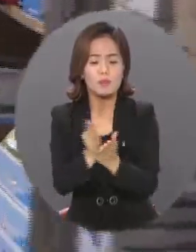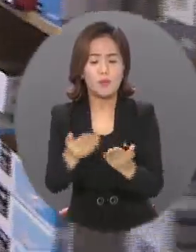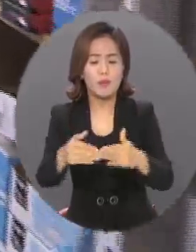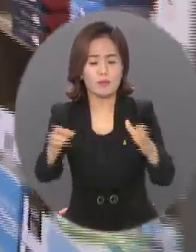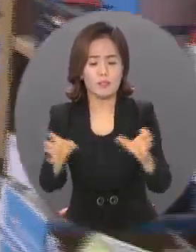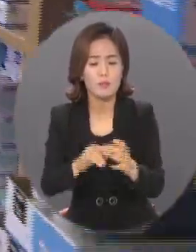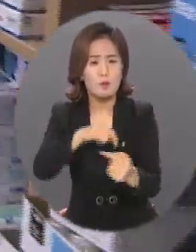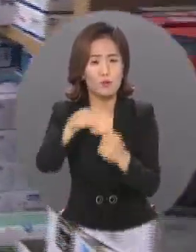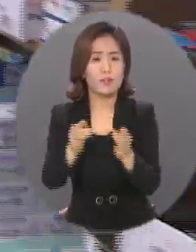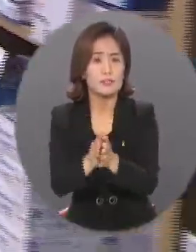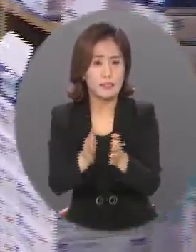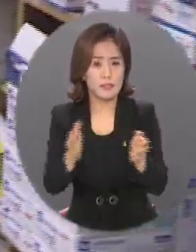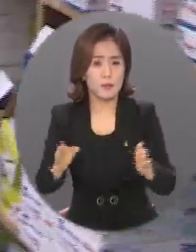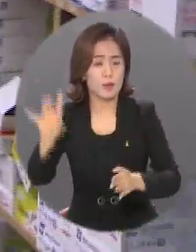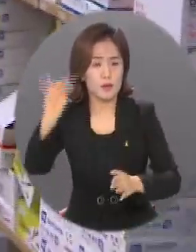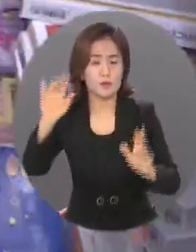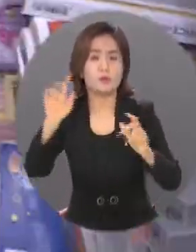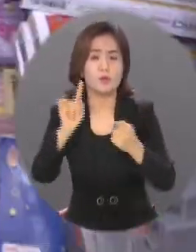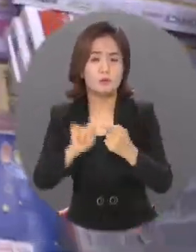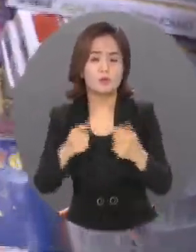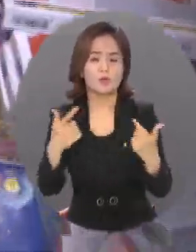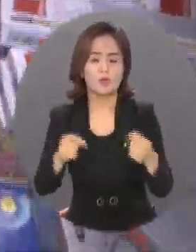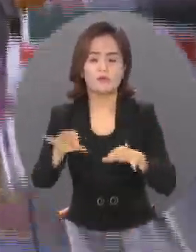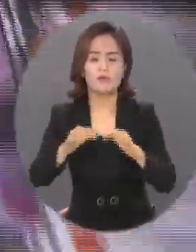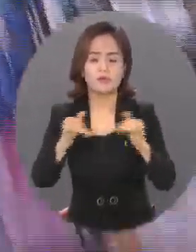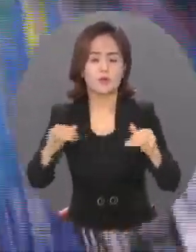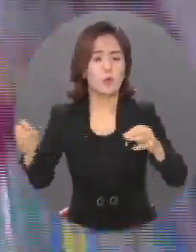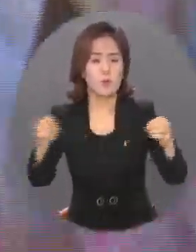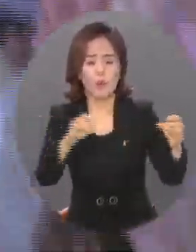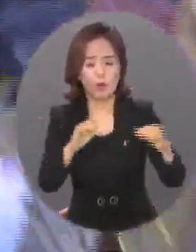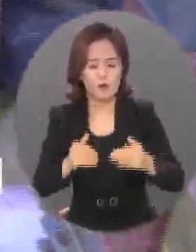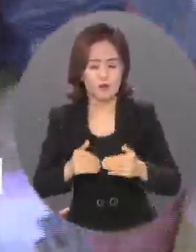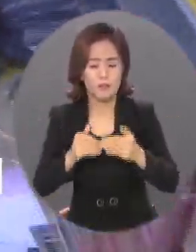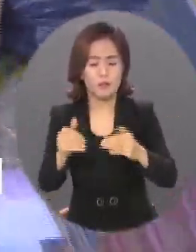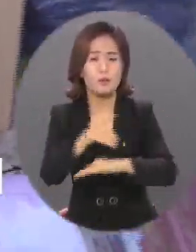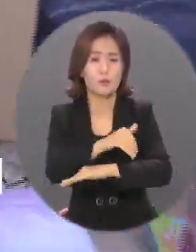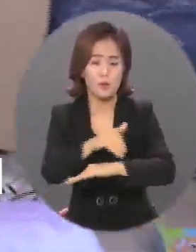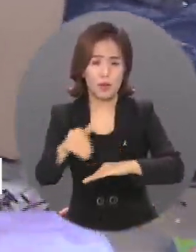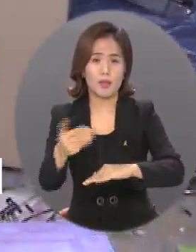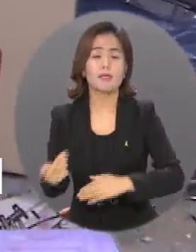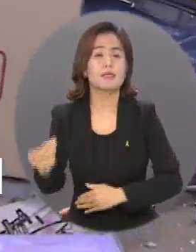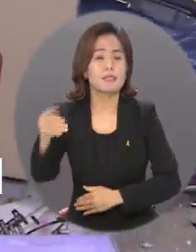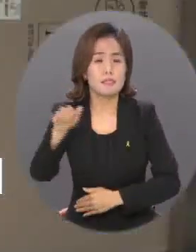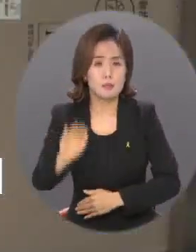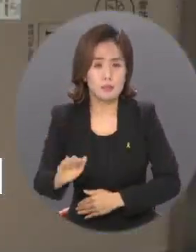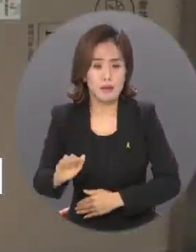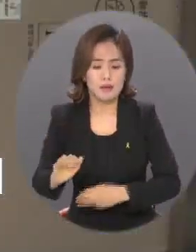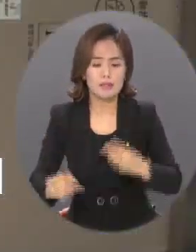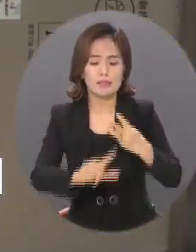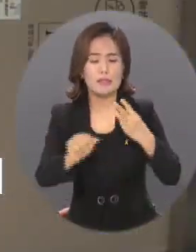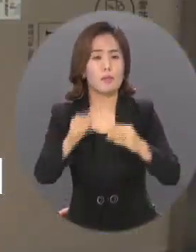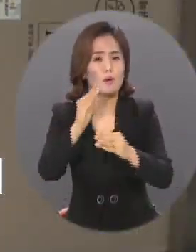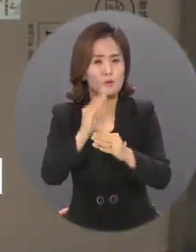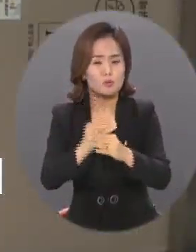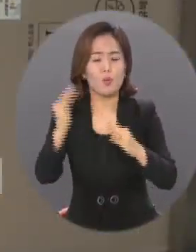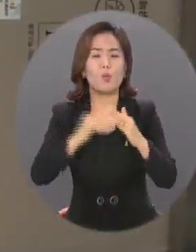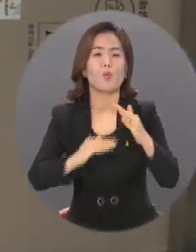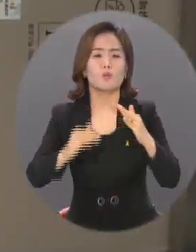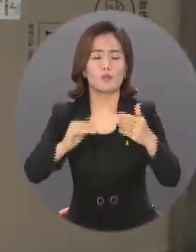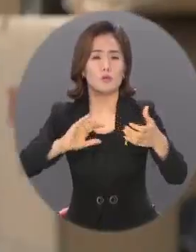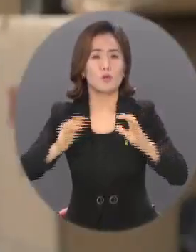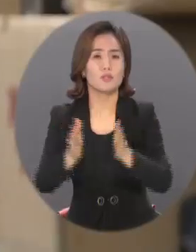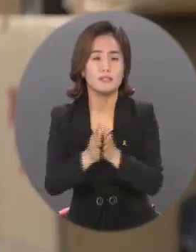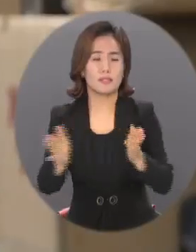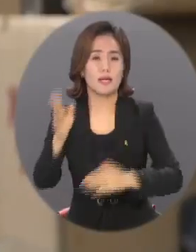꾸려 운영에 나섰고 현대산업개발도 상인들과 대화를 이어나갈 예정이라고 밝혔지만 3월 중순에야 본격적인